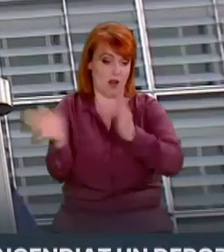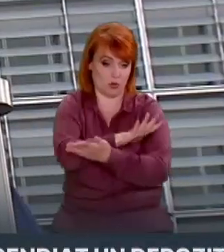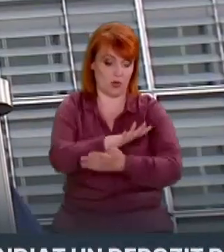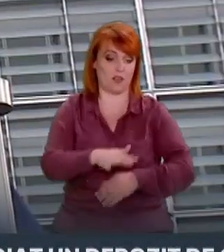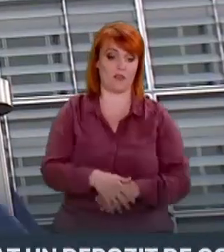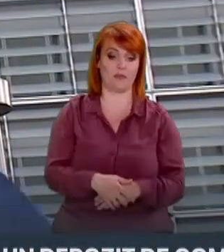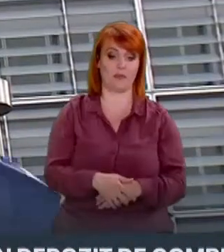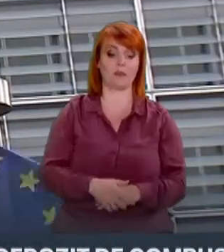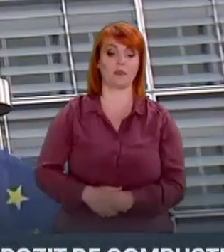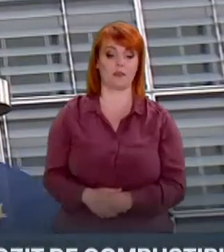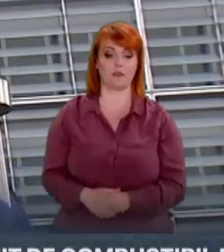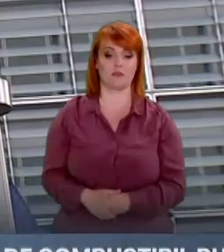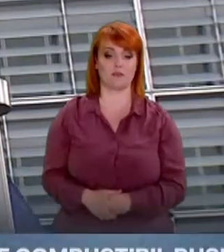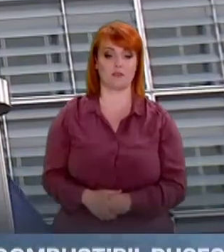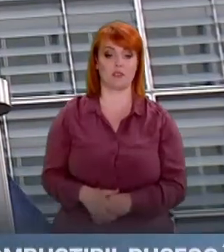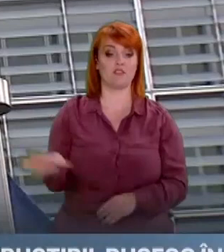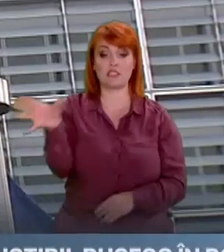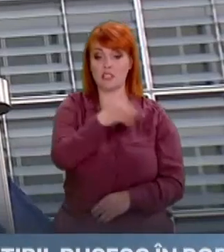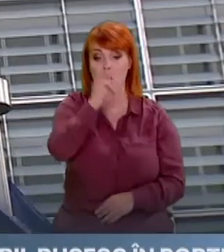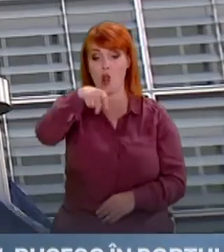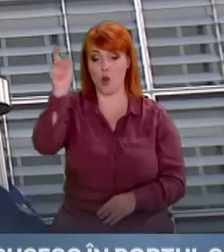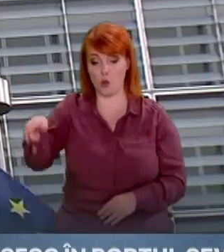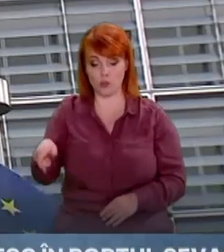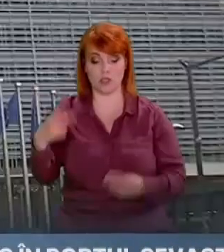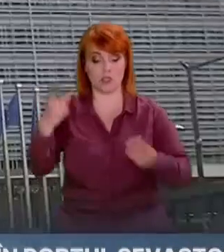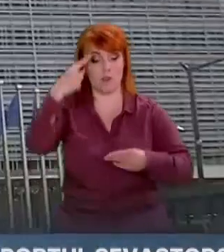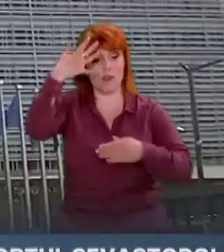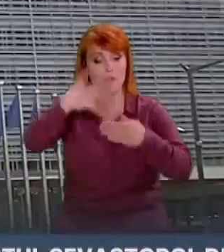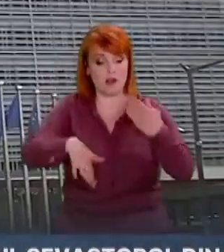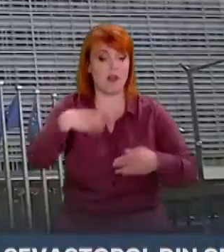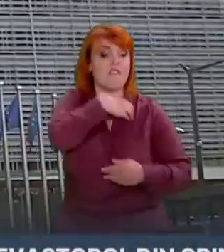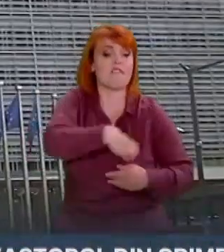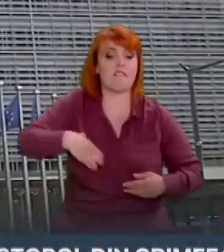trebuie să înțeleagă dimensiunea acestui eveniment. Eu nu văd niciun rost și nicio logică